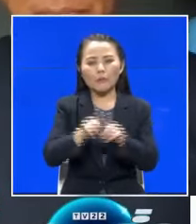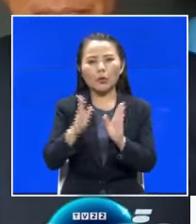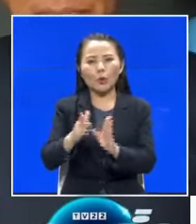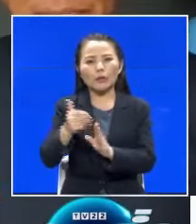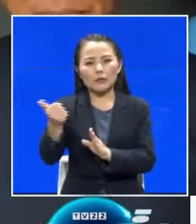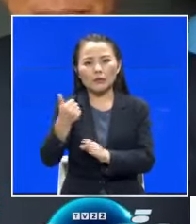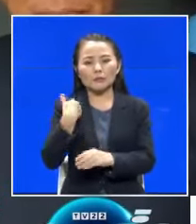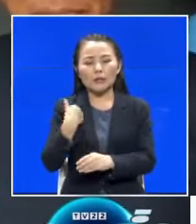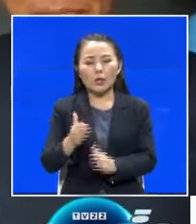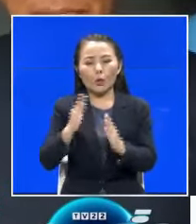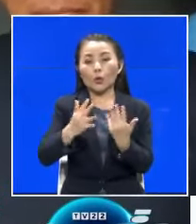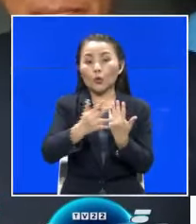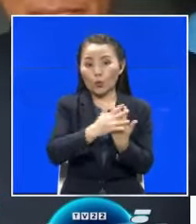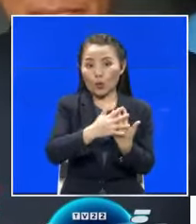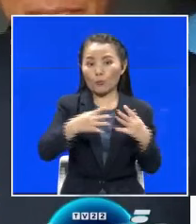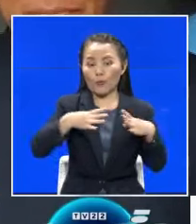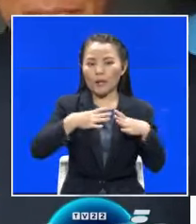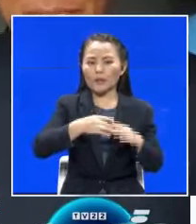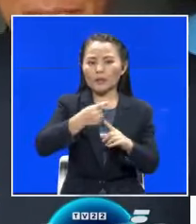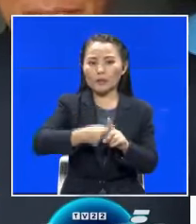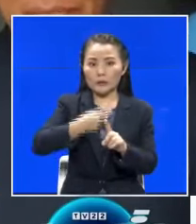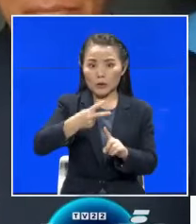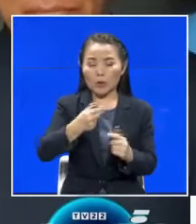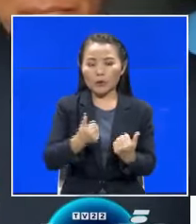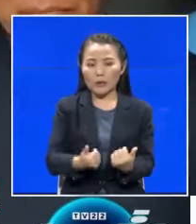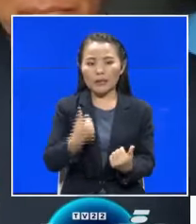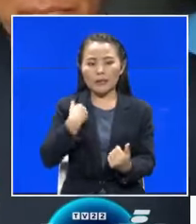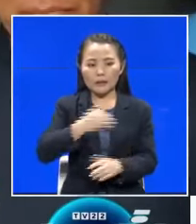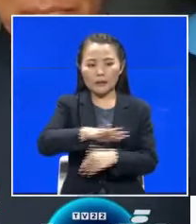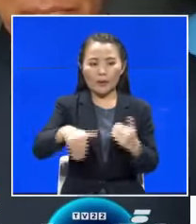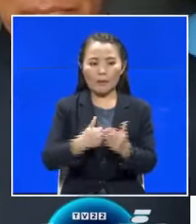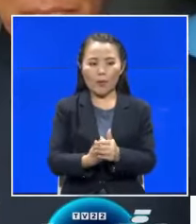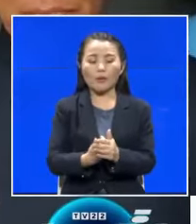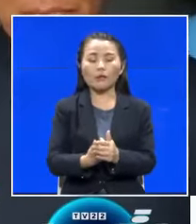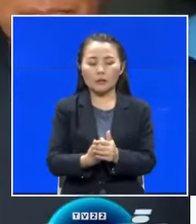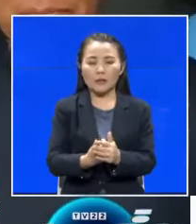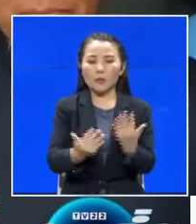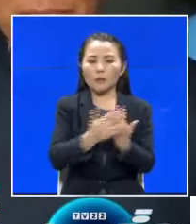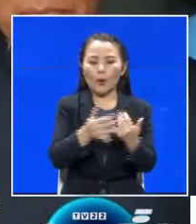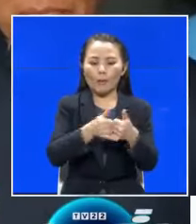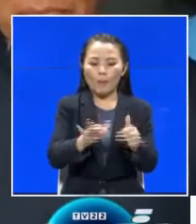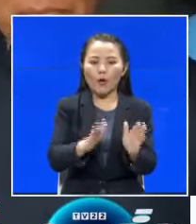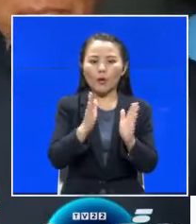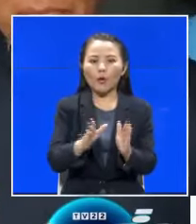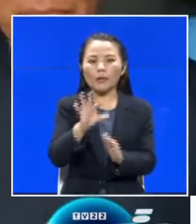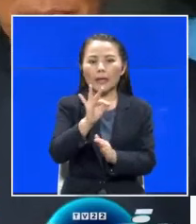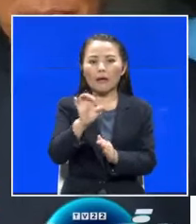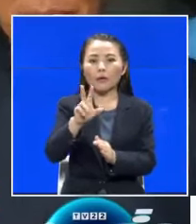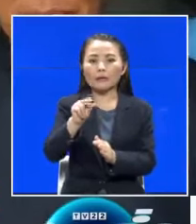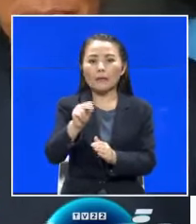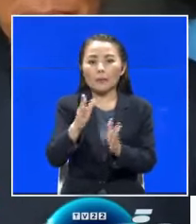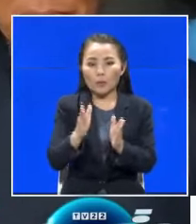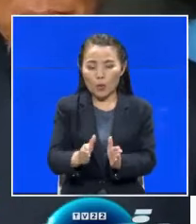ทราบว่าคนที่ได้รับการพักโทษในเดือนกุมภาพันธ์นี้จะมีนักโทษที่รับการพักโทษทั้งหมด930คน